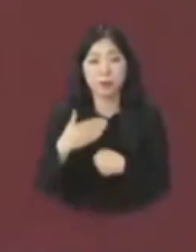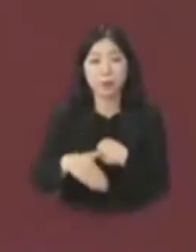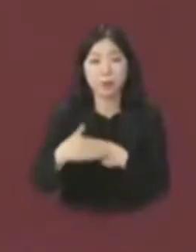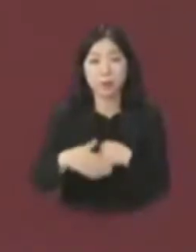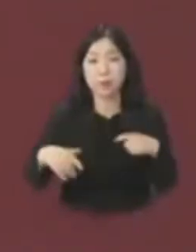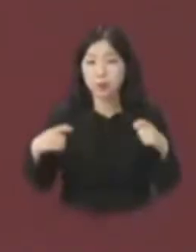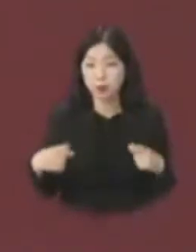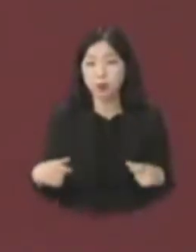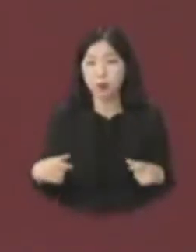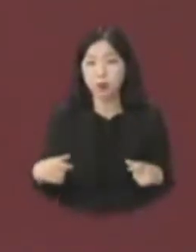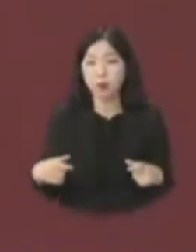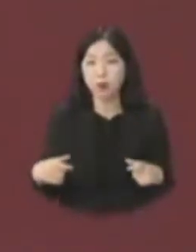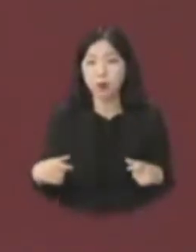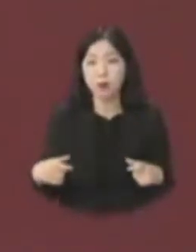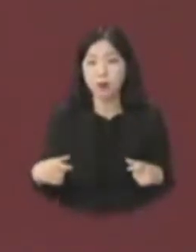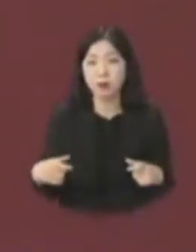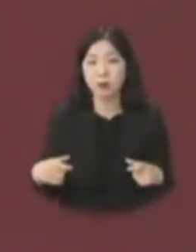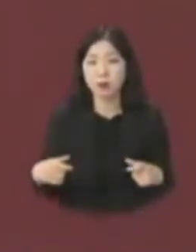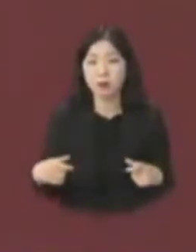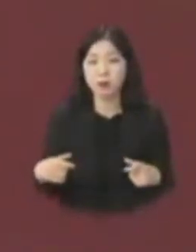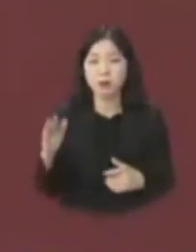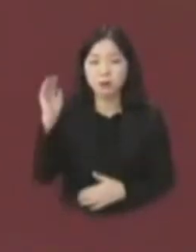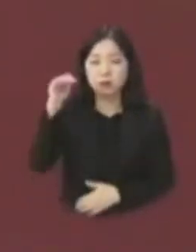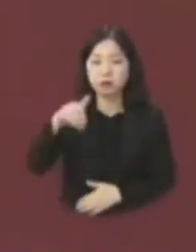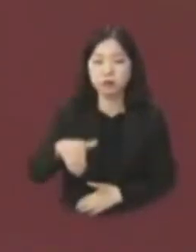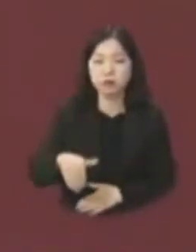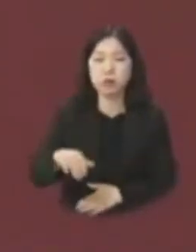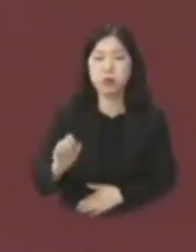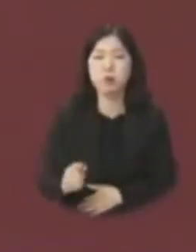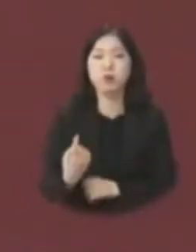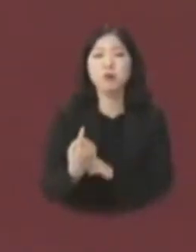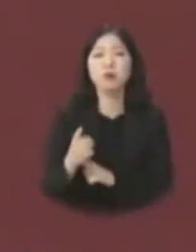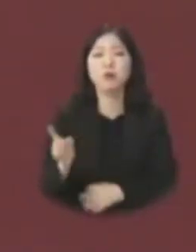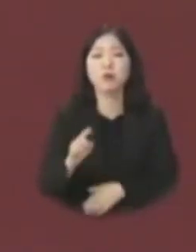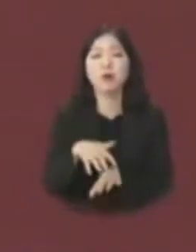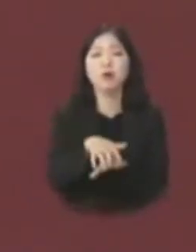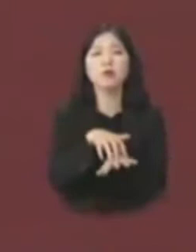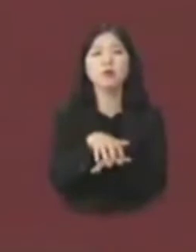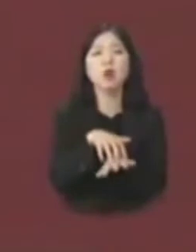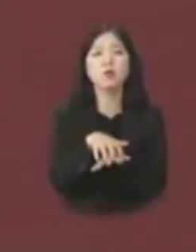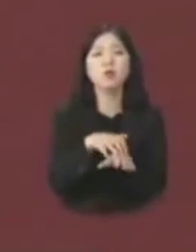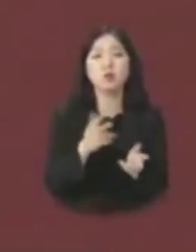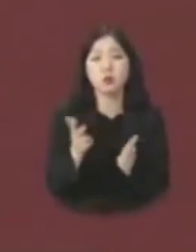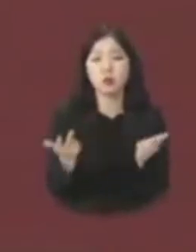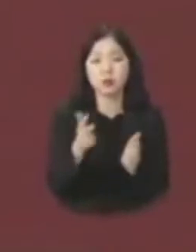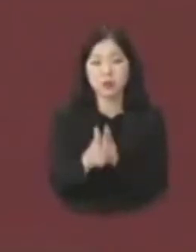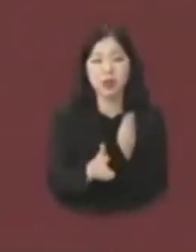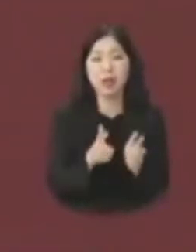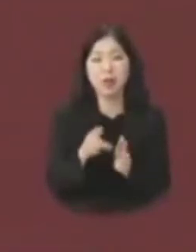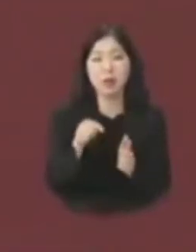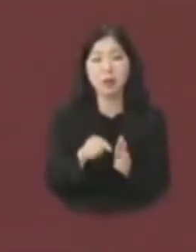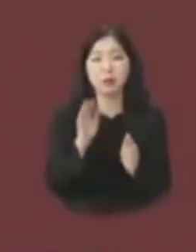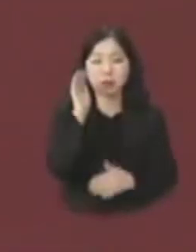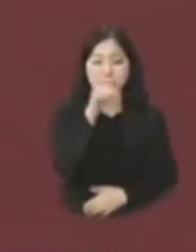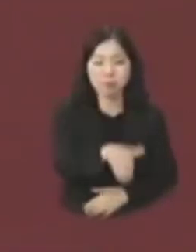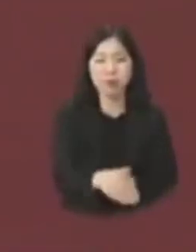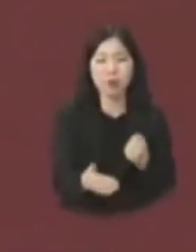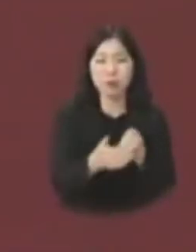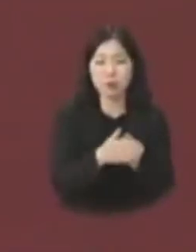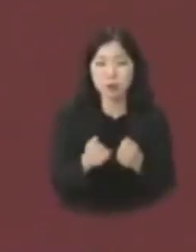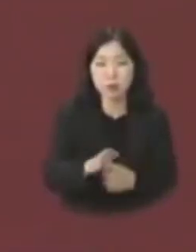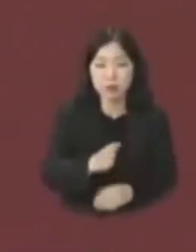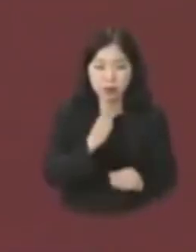대구가 몰락하게 된 가장 큰 원인은 섬유산업이 쇠퇴하고 난 뒤에